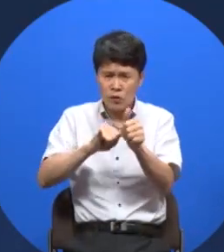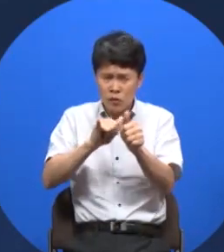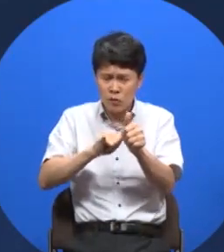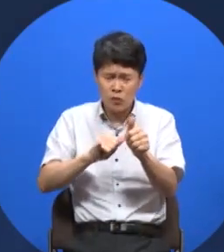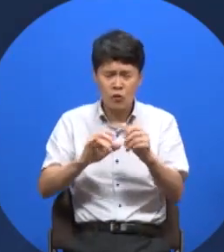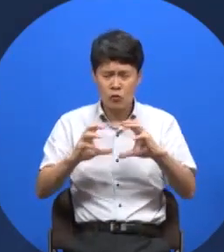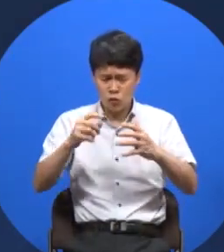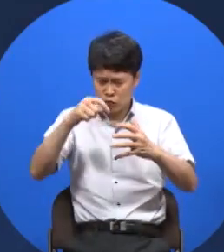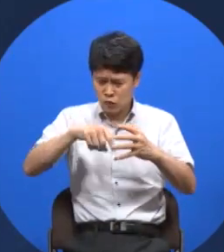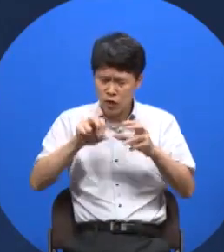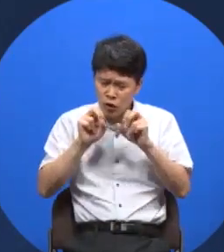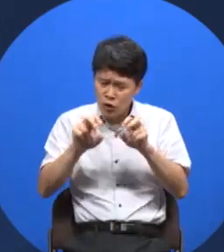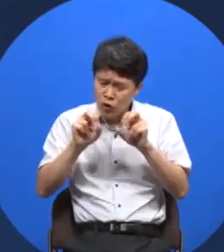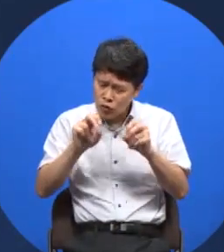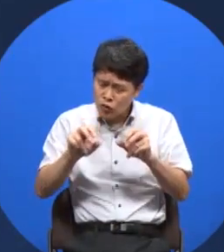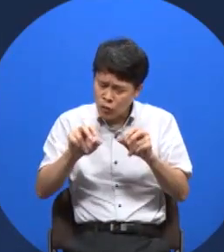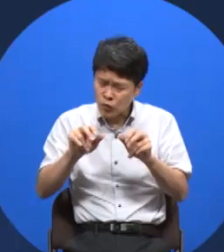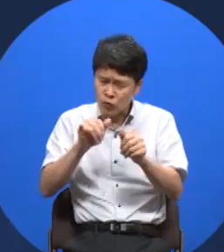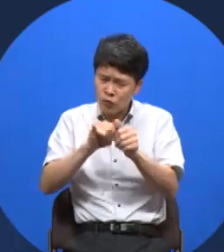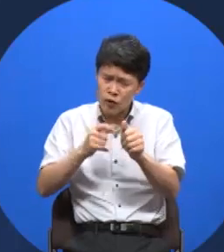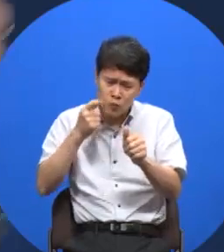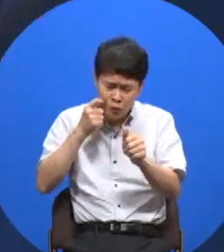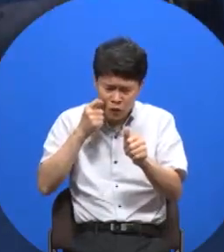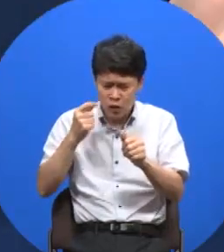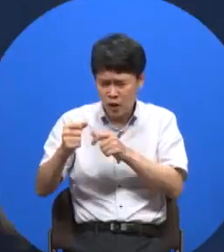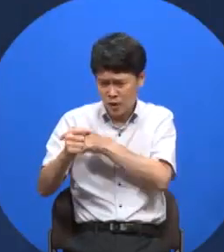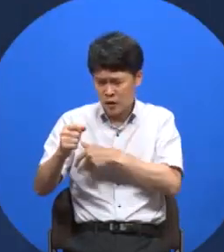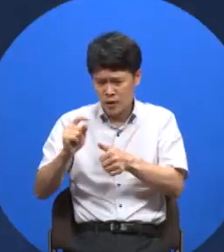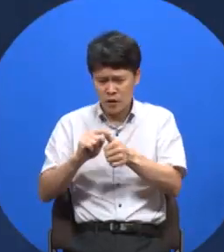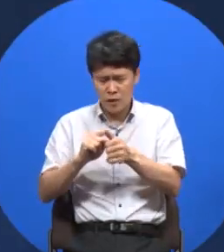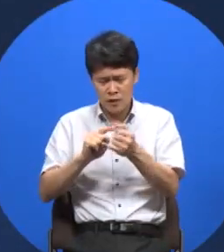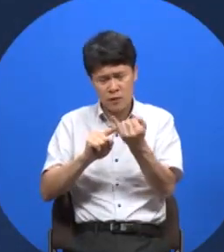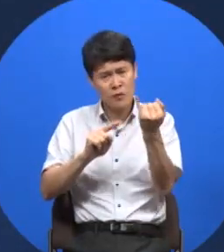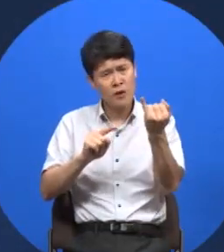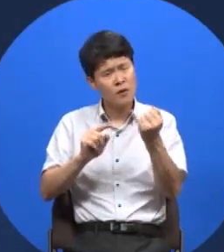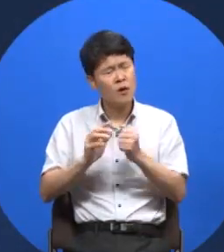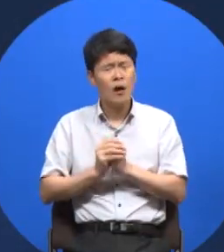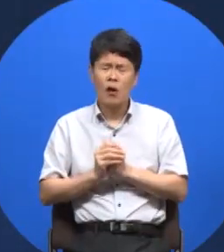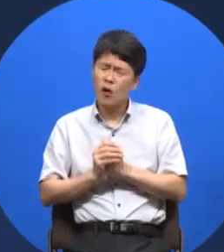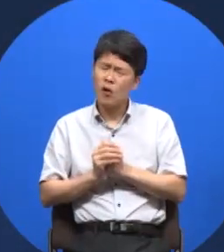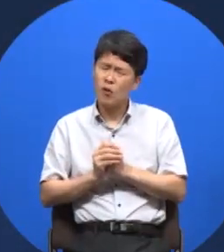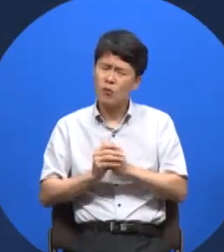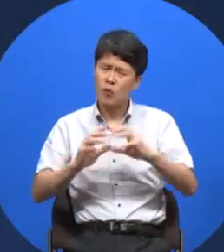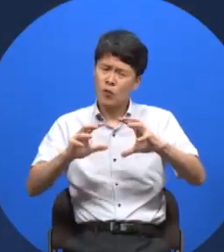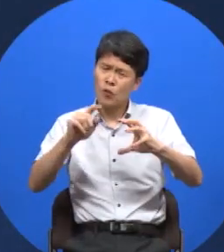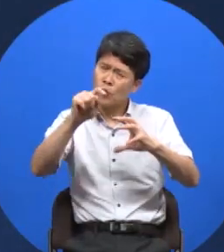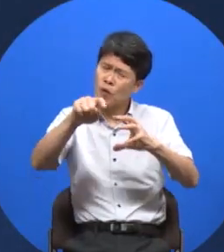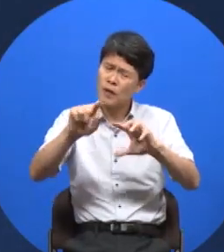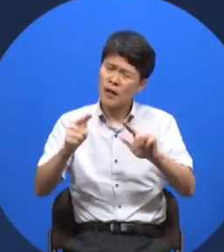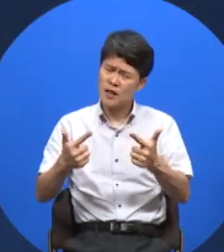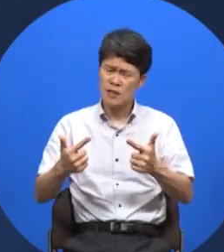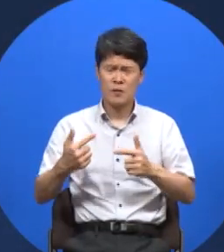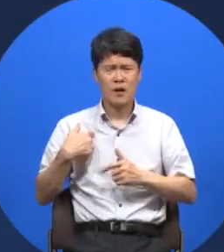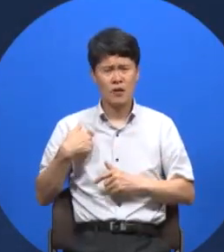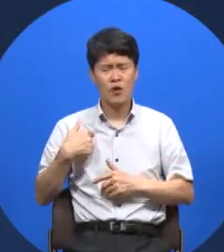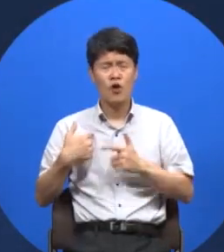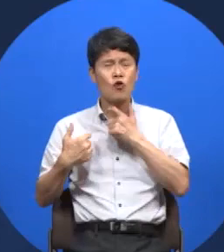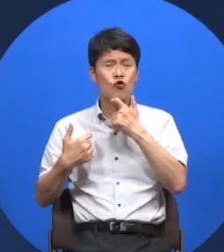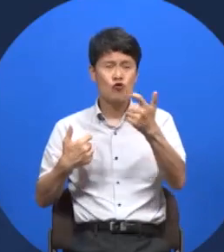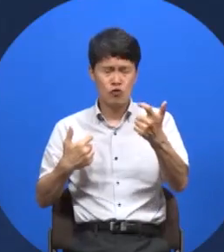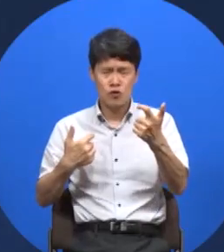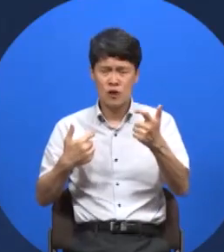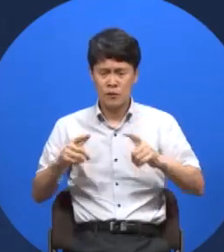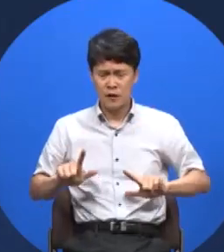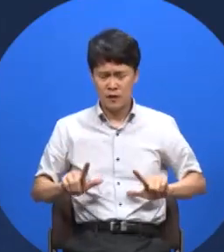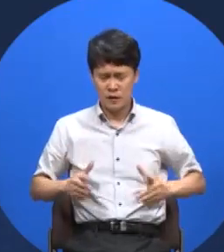참여하지 못해 마음이 불편했던 집사님은 해외 선교는 아니더라도 회감 여행 대신에 국내 전도를